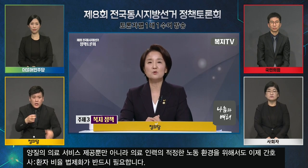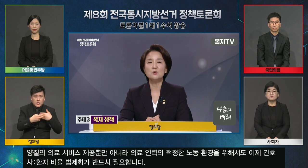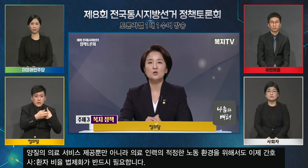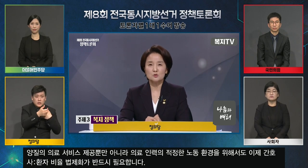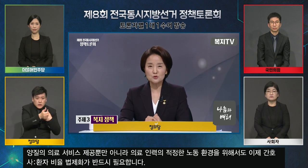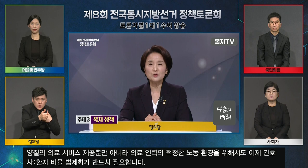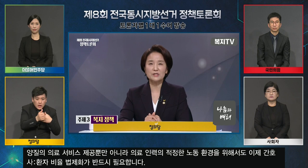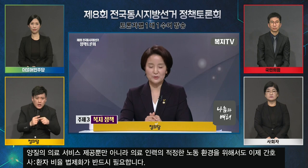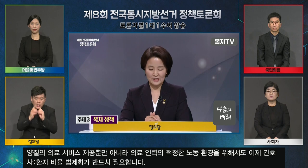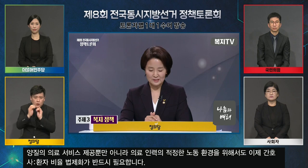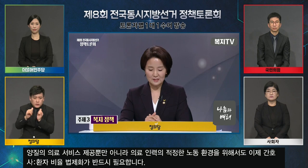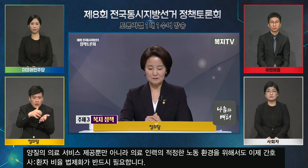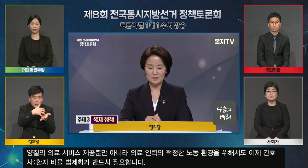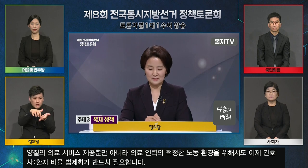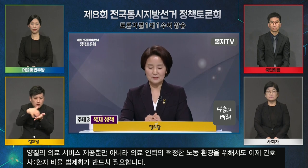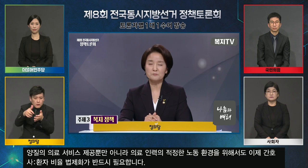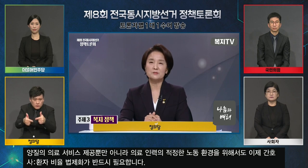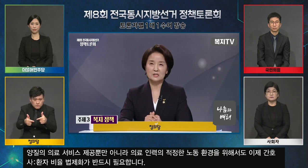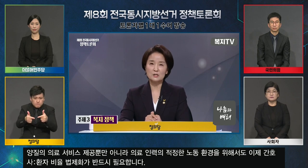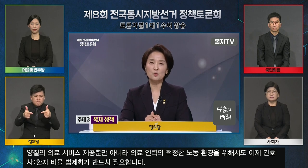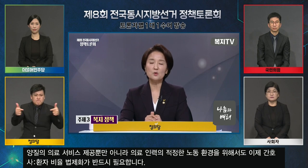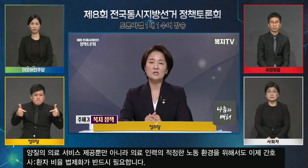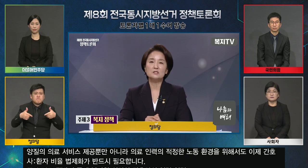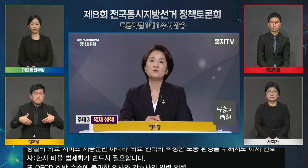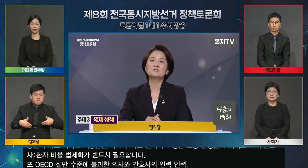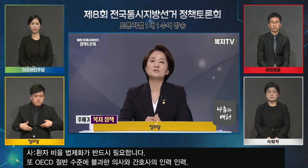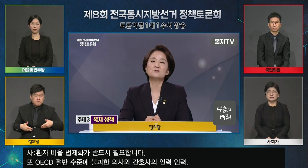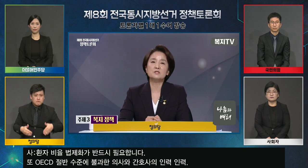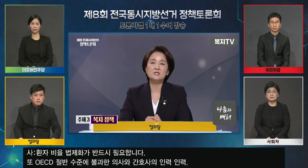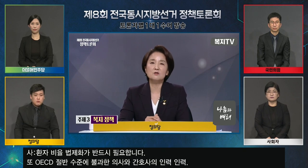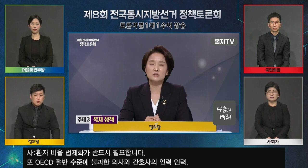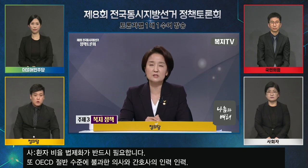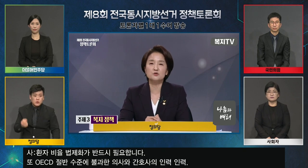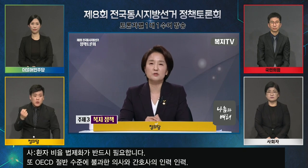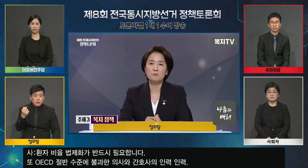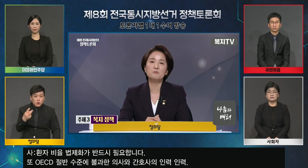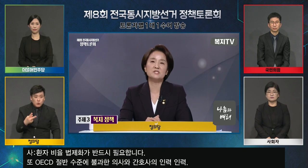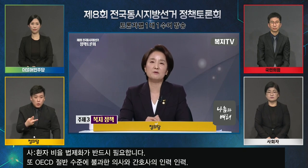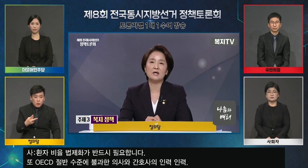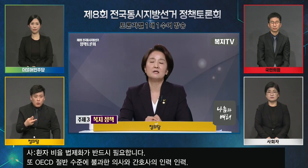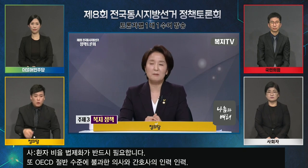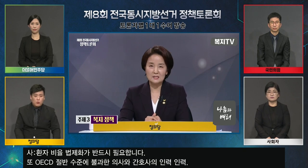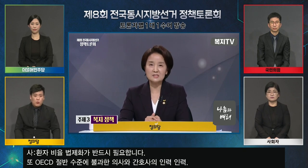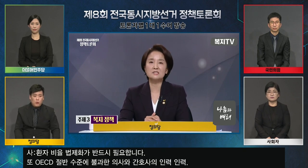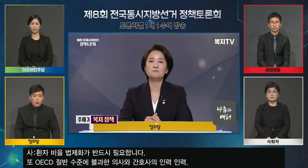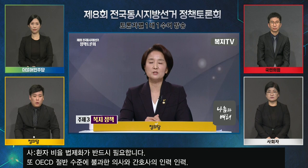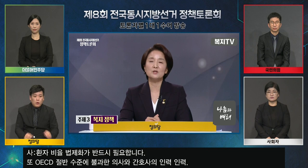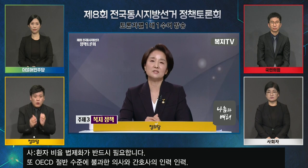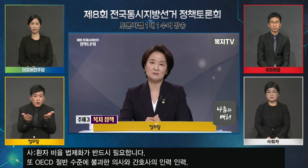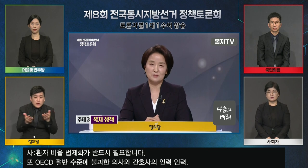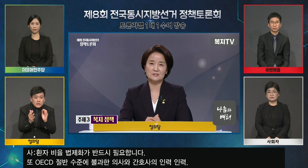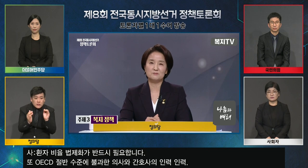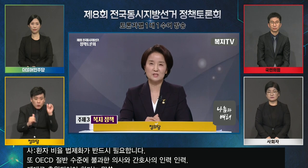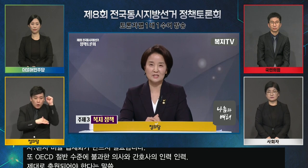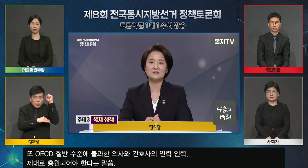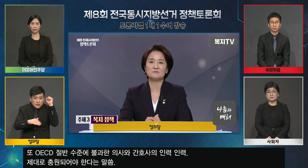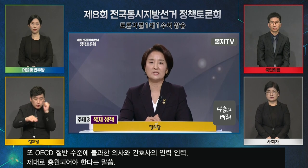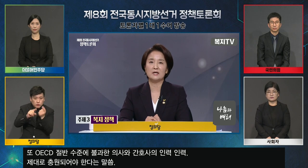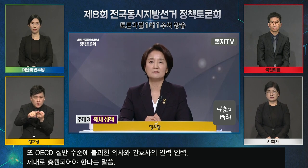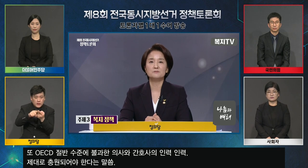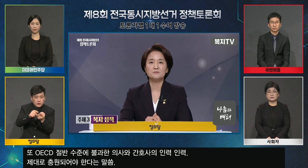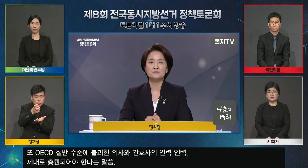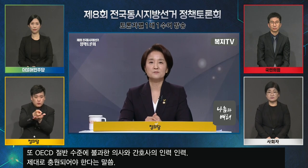제대로 충원되어야 한다는 말씀 그리고 적정 인력 기준 법제화 반드시 필요하다는 말씀